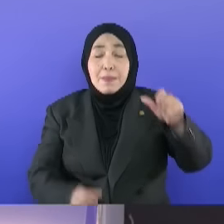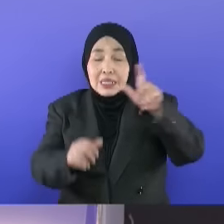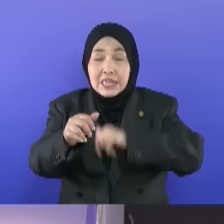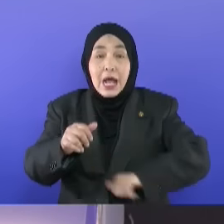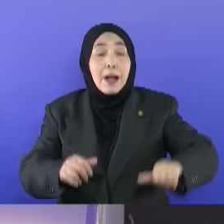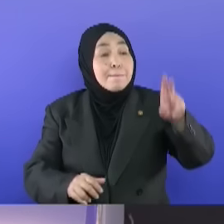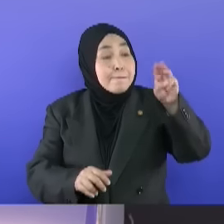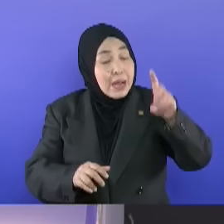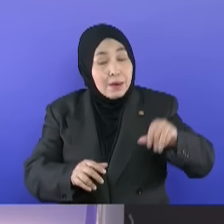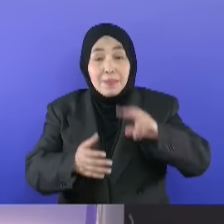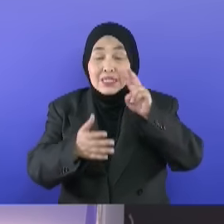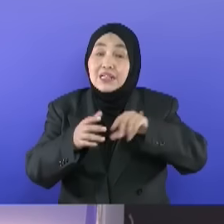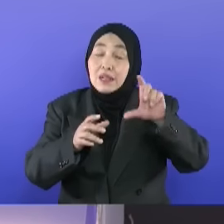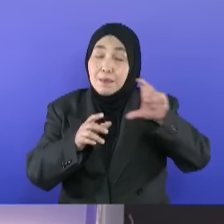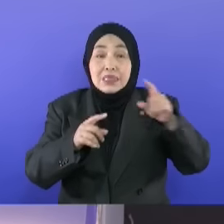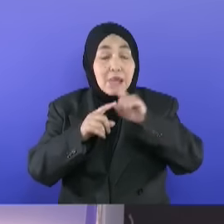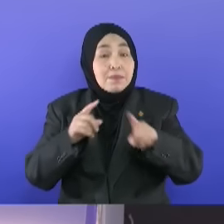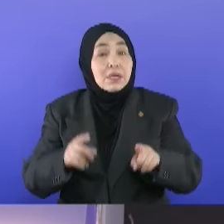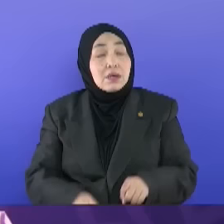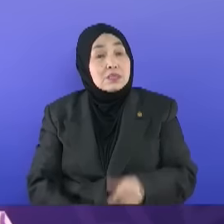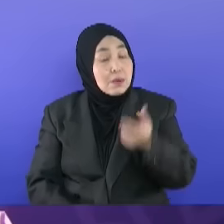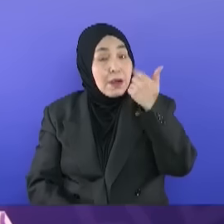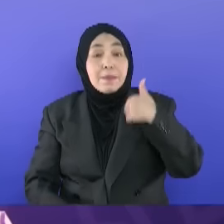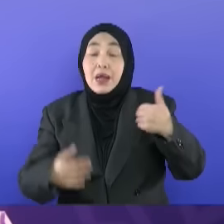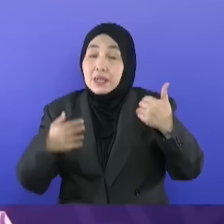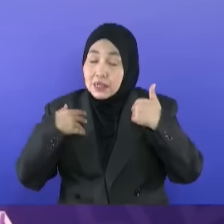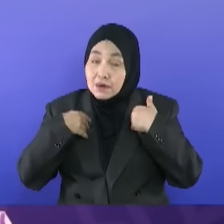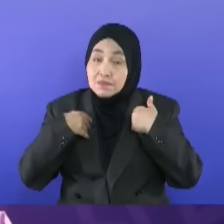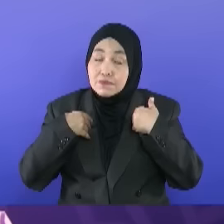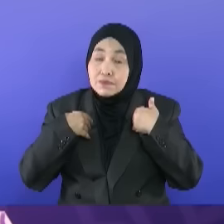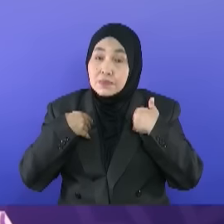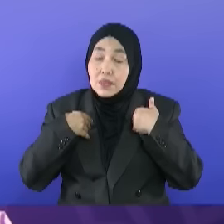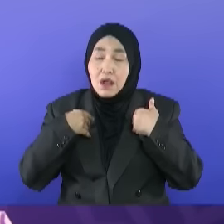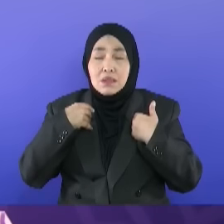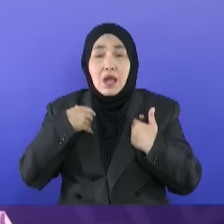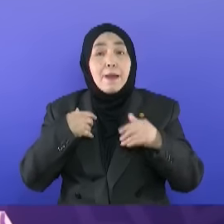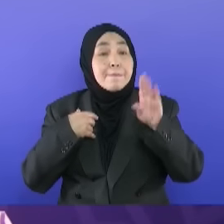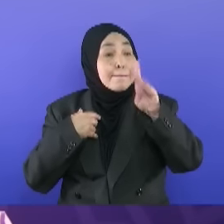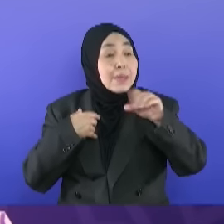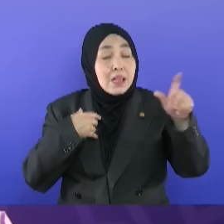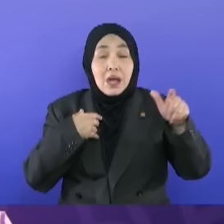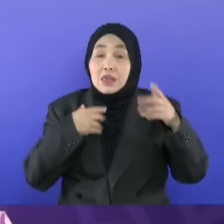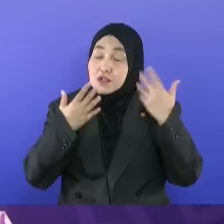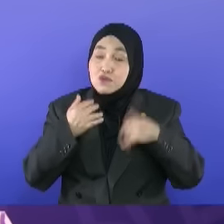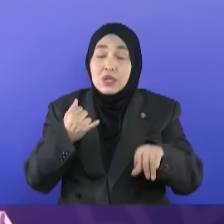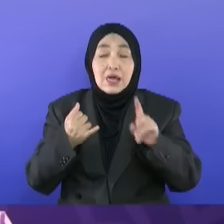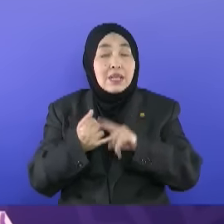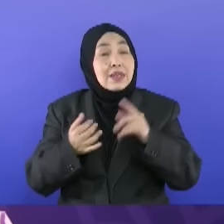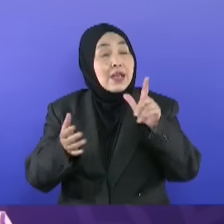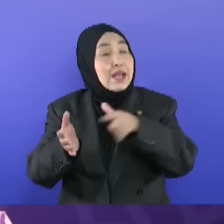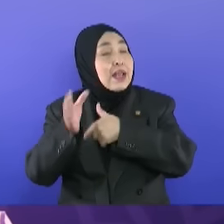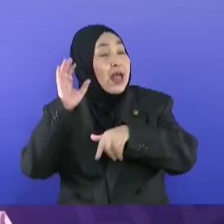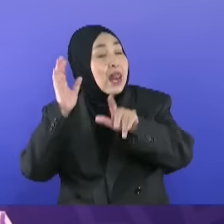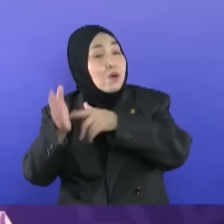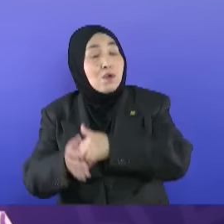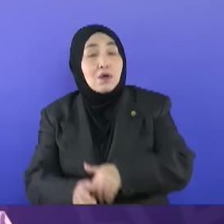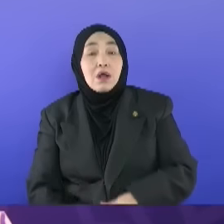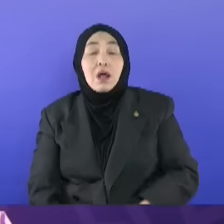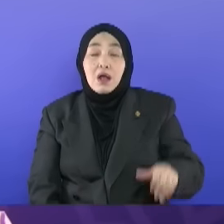teballah. Ha tapi oleh kerana ada a tok bilal mungkin dia dah terasyik dengan lagu dia buat